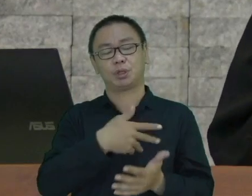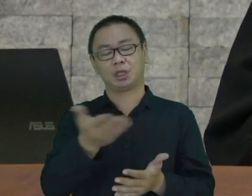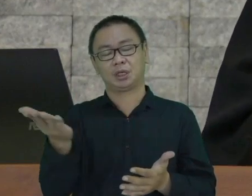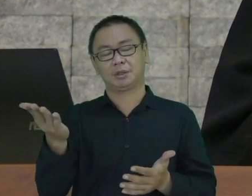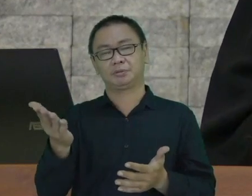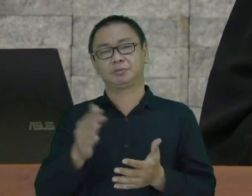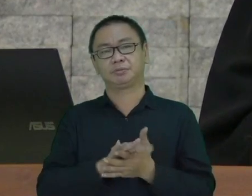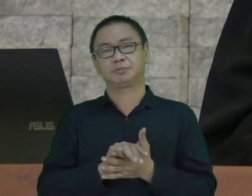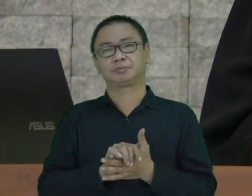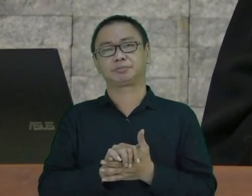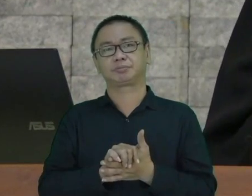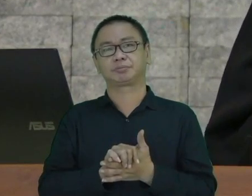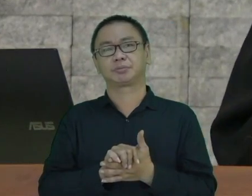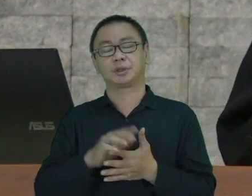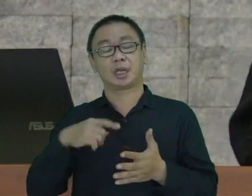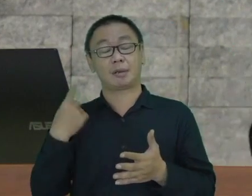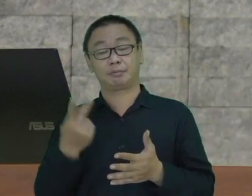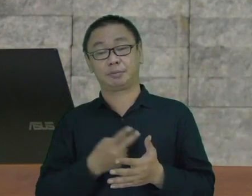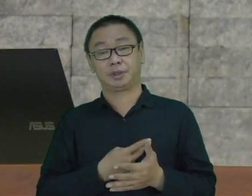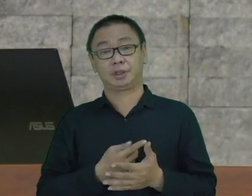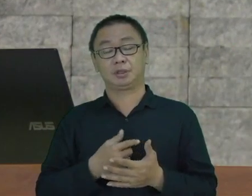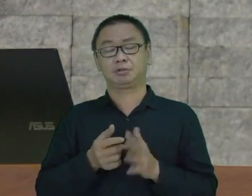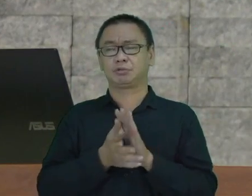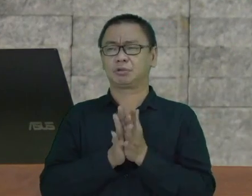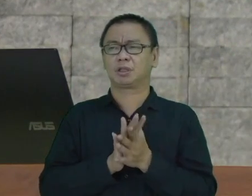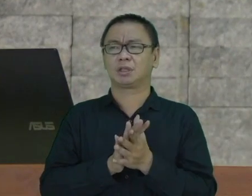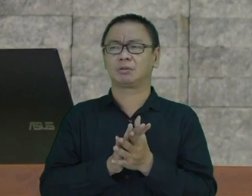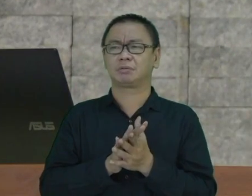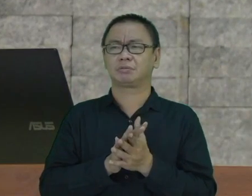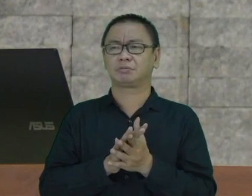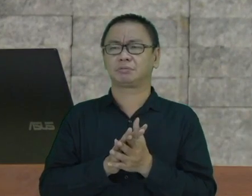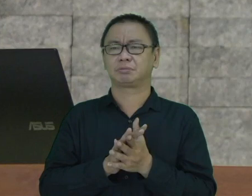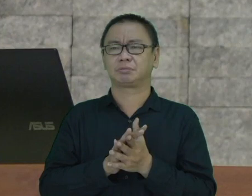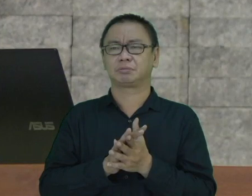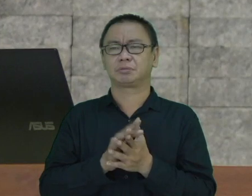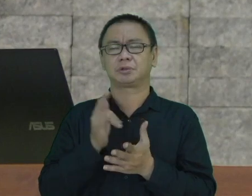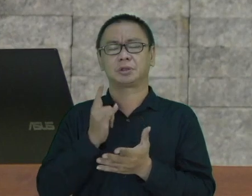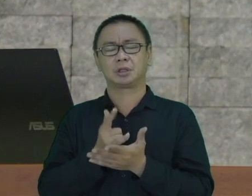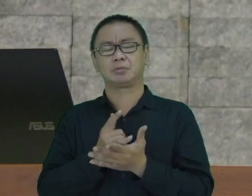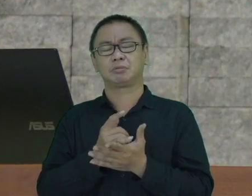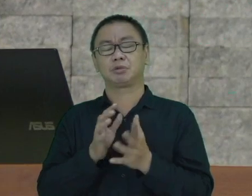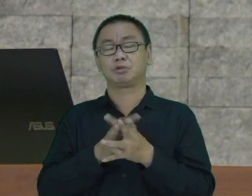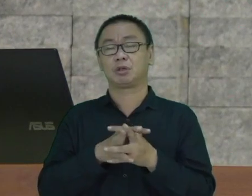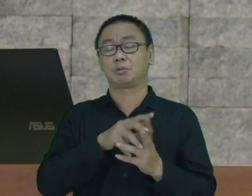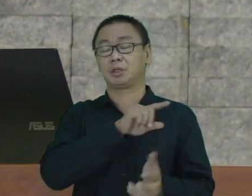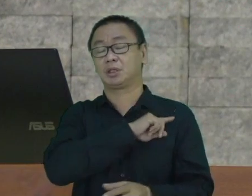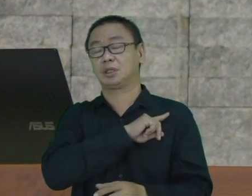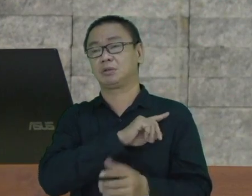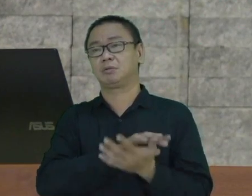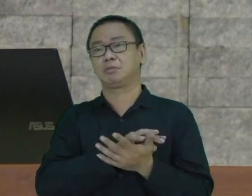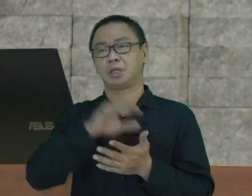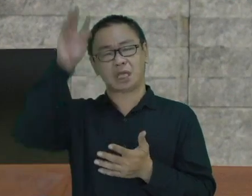luar biasa. Kami juga masih tetap ingin berdoa bagi kepanitiaan Pasca Pentakosta di dalam